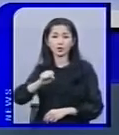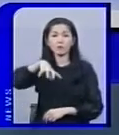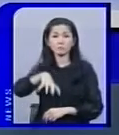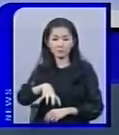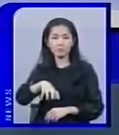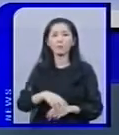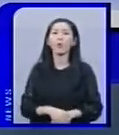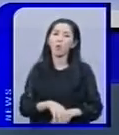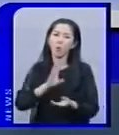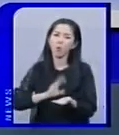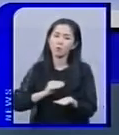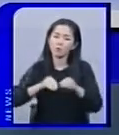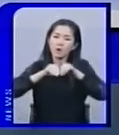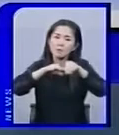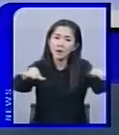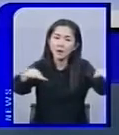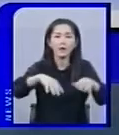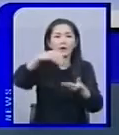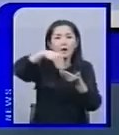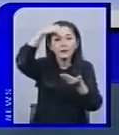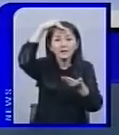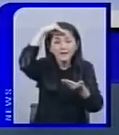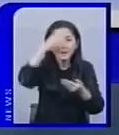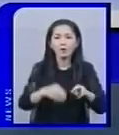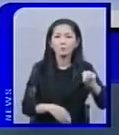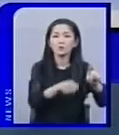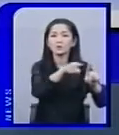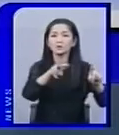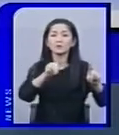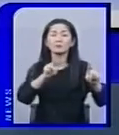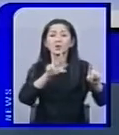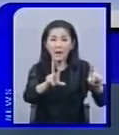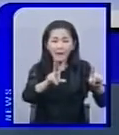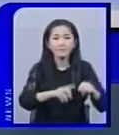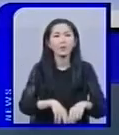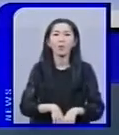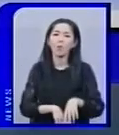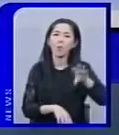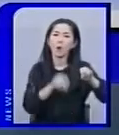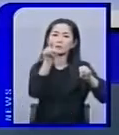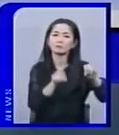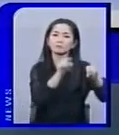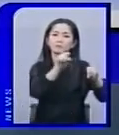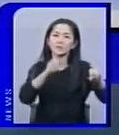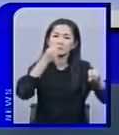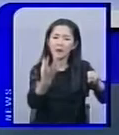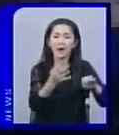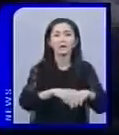ครึ่งนึงนะคะเคยเล่นพนันออนไลน์และพนันแบบกินเงินมาแล้วด้วยโอ้โหน่ากลัวนะตั้งแต่เด็กๆเลยนะคะ